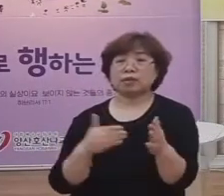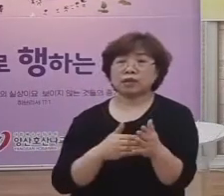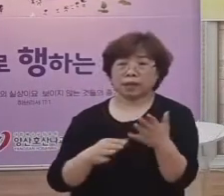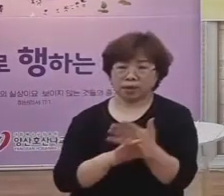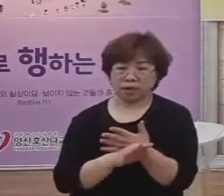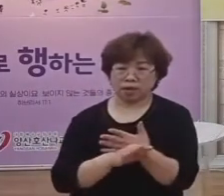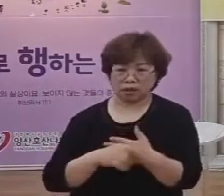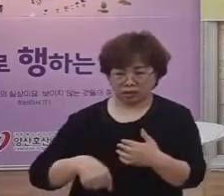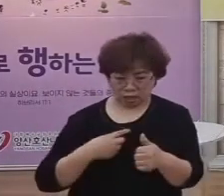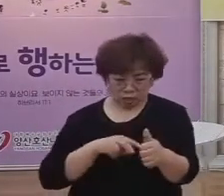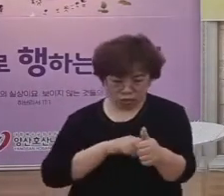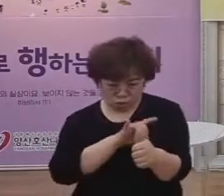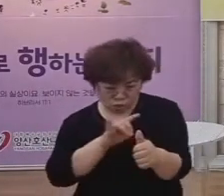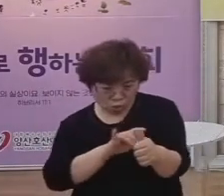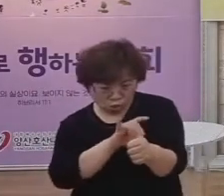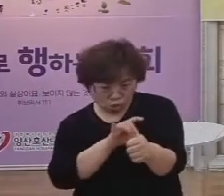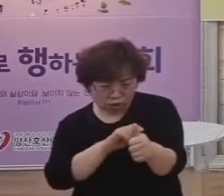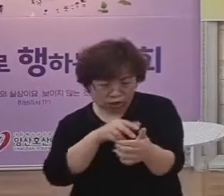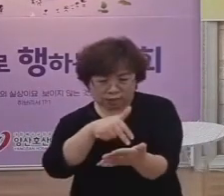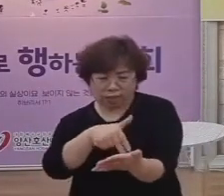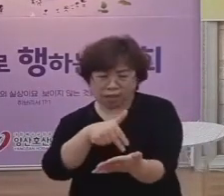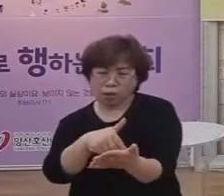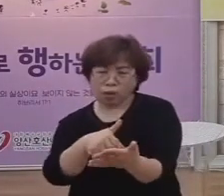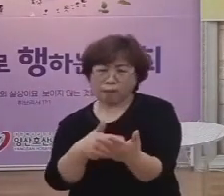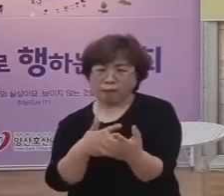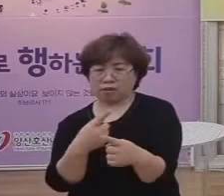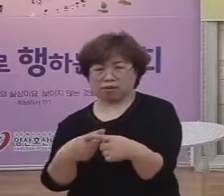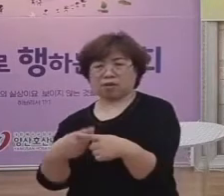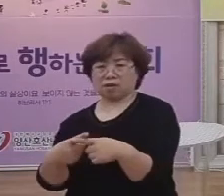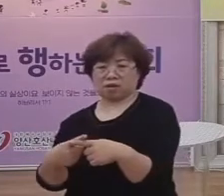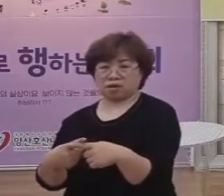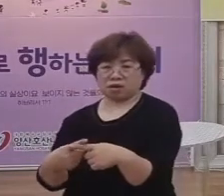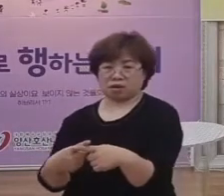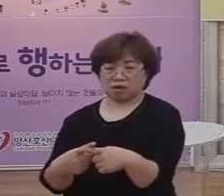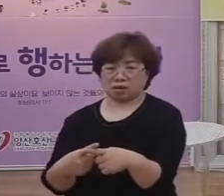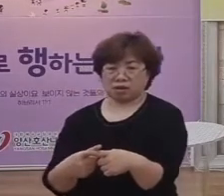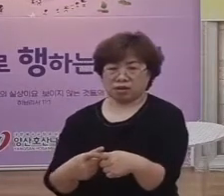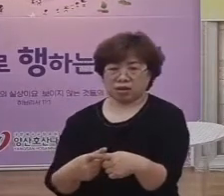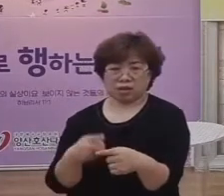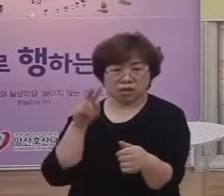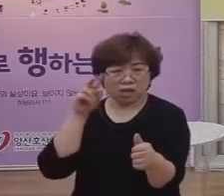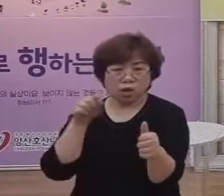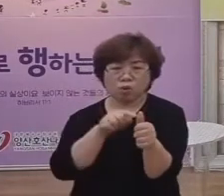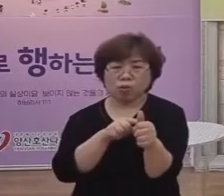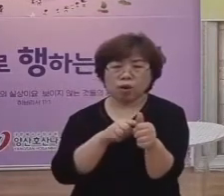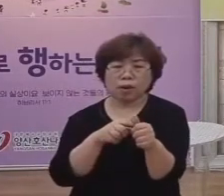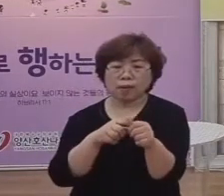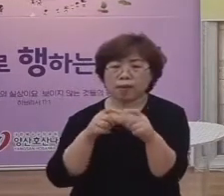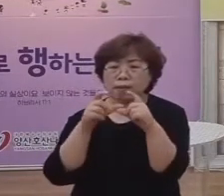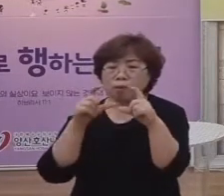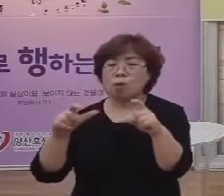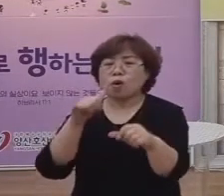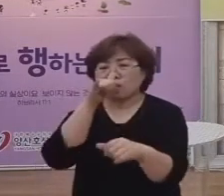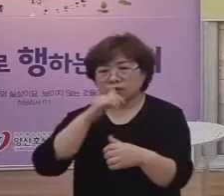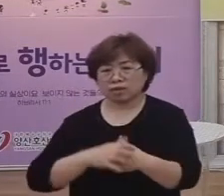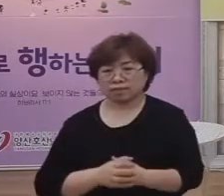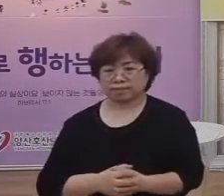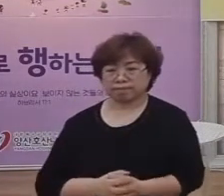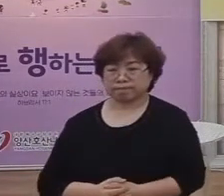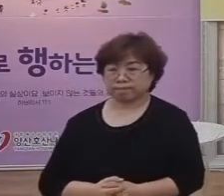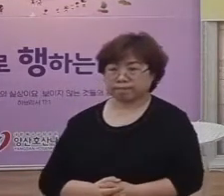그게 이런 문제가 있었다는 거예요. 자기를 속이는 문제가 있었다라고 이 야고보가 우리의 핵심을